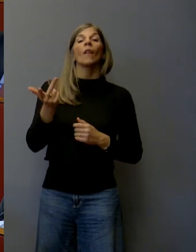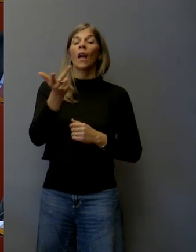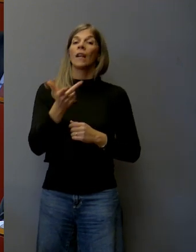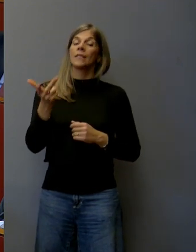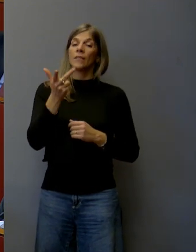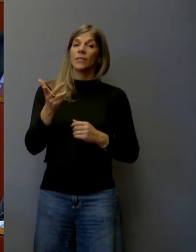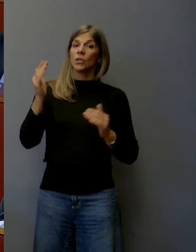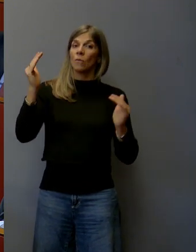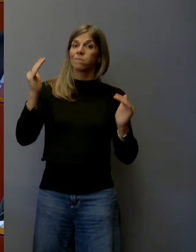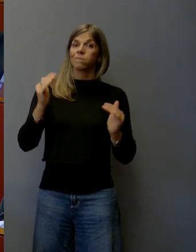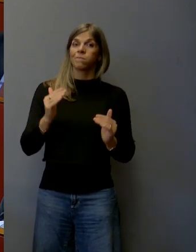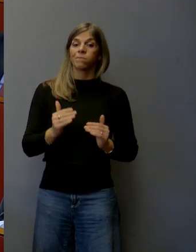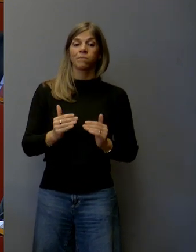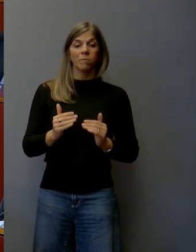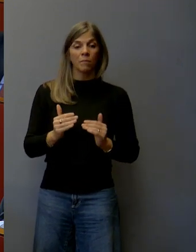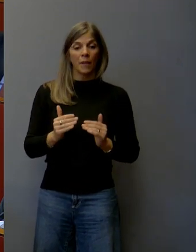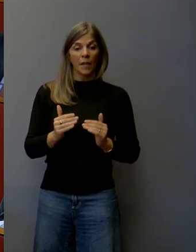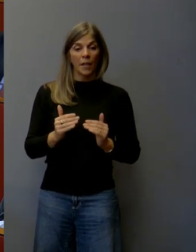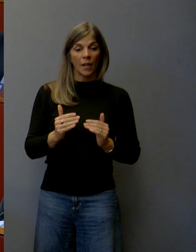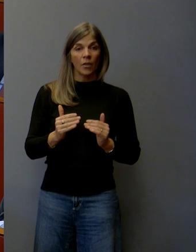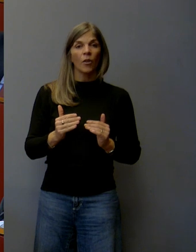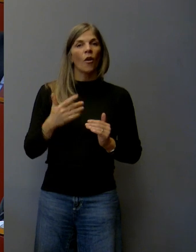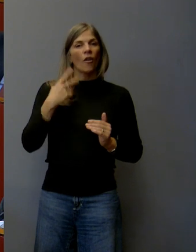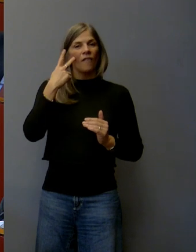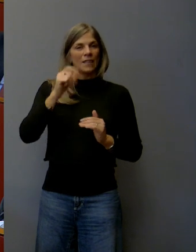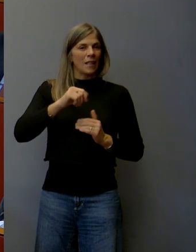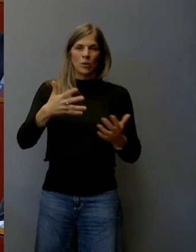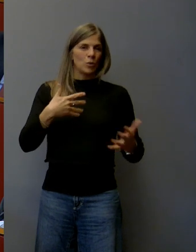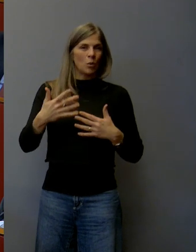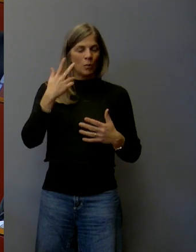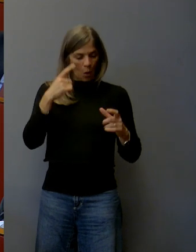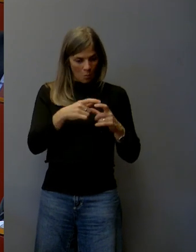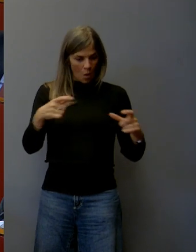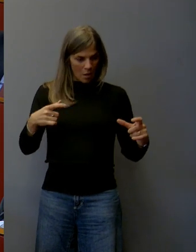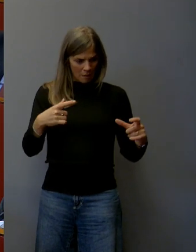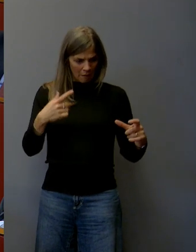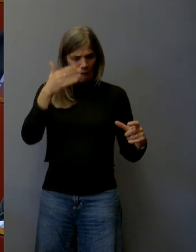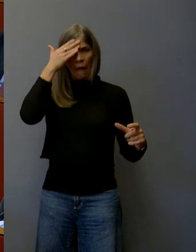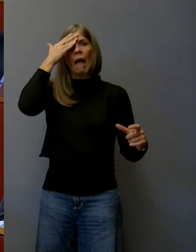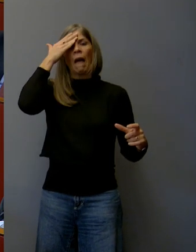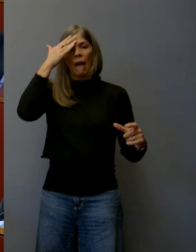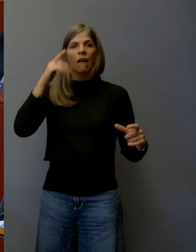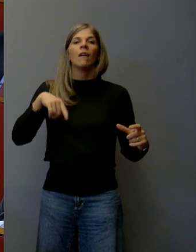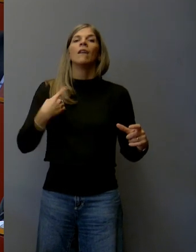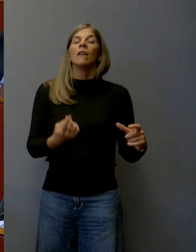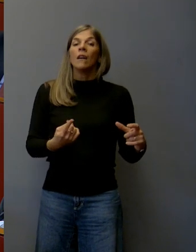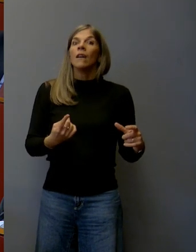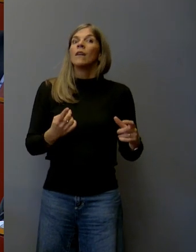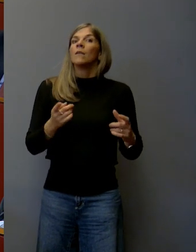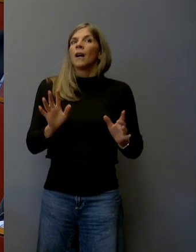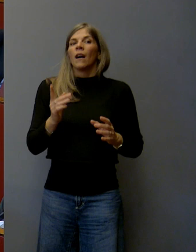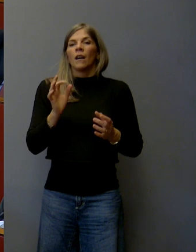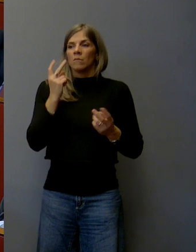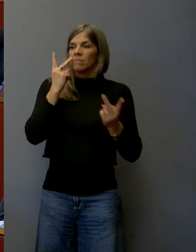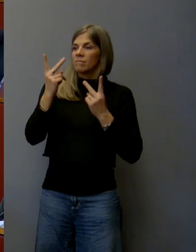non la vediamo solo quando apriamo le bollette ed è già abbastanza drammatico lo vediamo nelle incuria costante a cui vengono in cui vengono